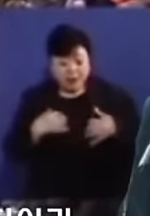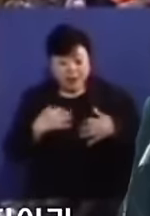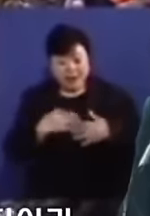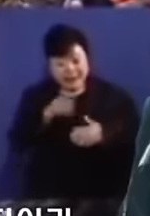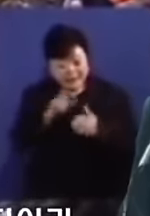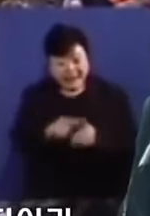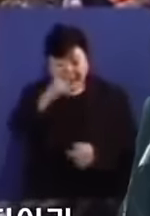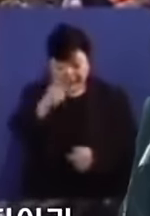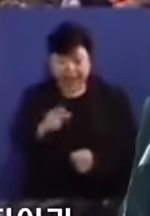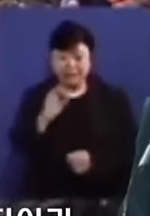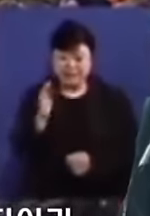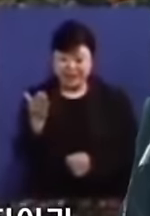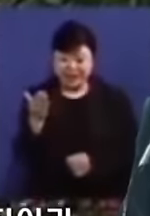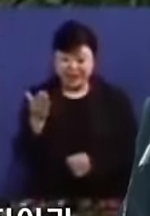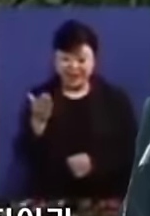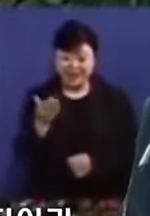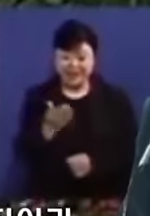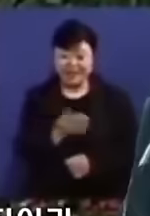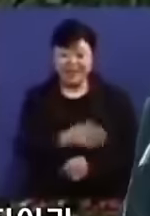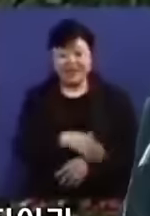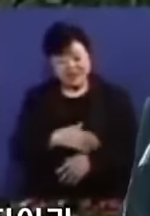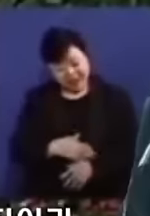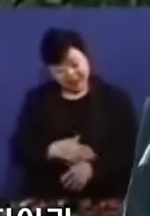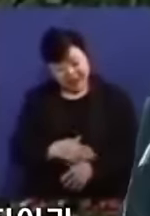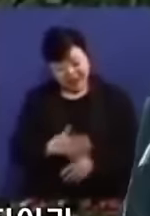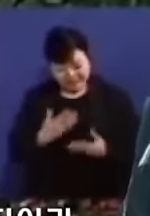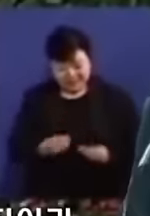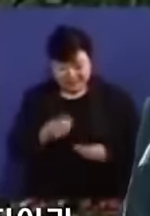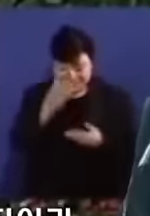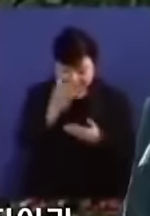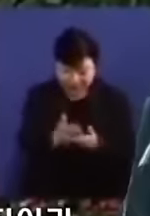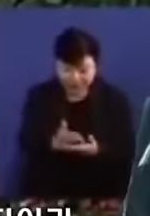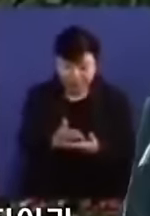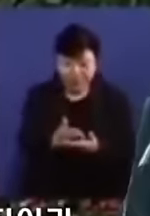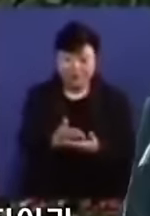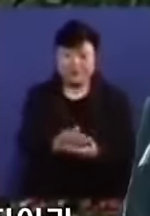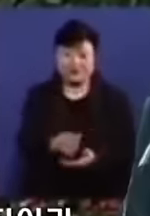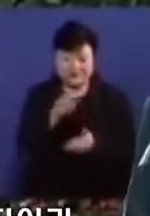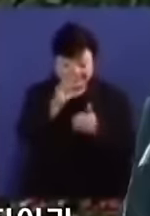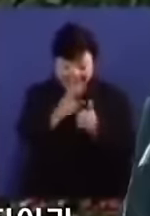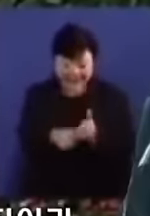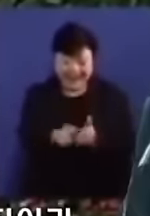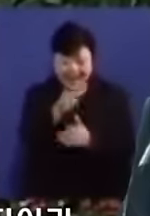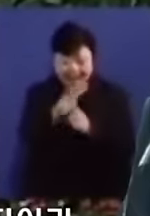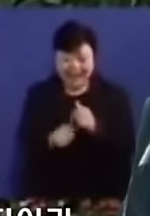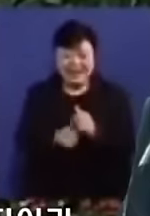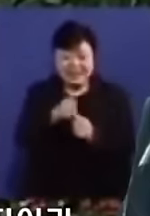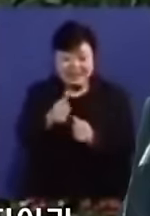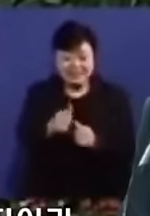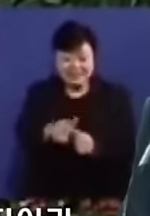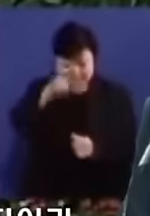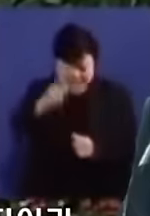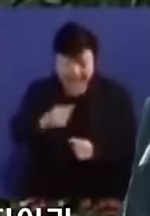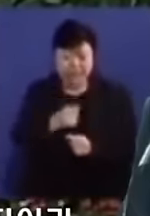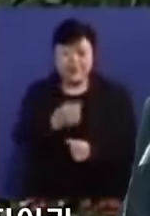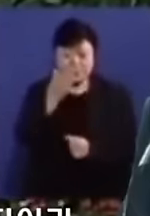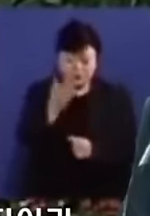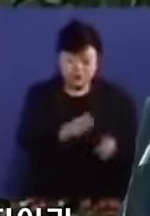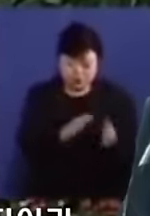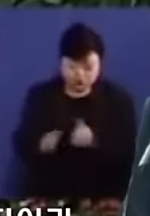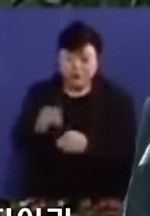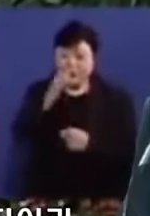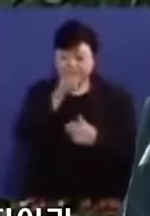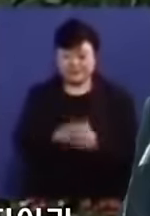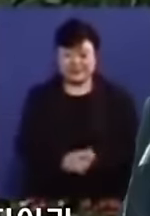강함이라. 그러므로 여러분 약하다고 낙심하지 마십시오. 약할 그때에 하나님은 여러분을 강하게 만들 준비를 하고